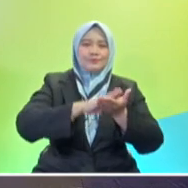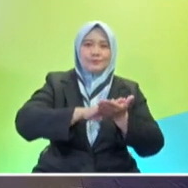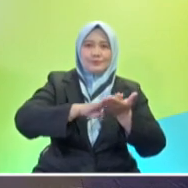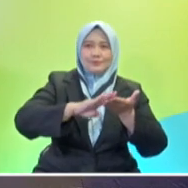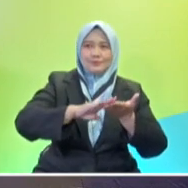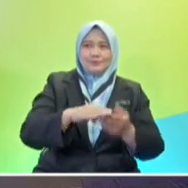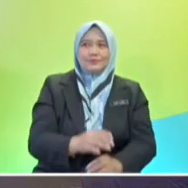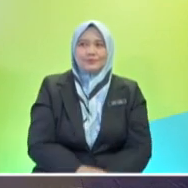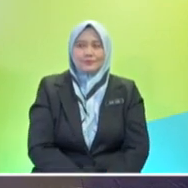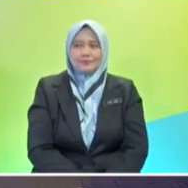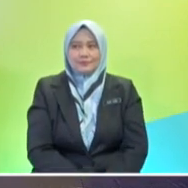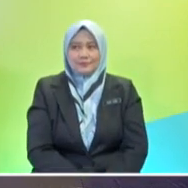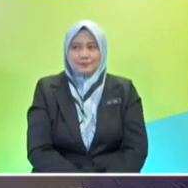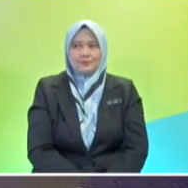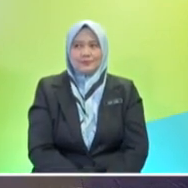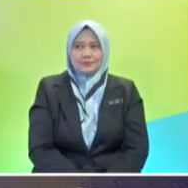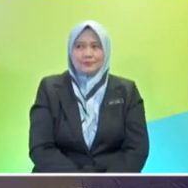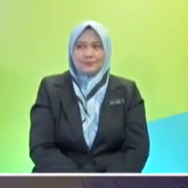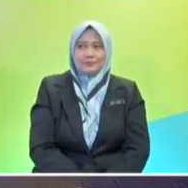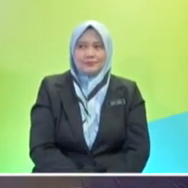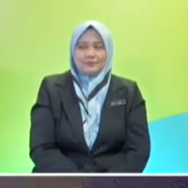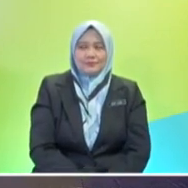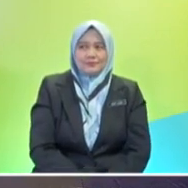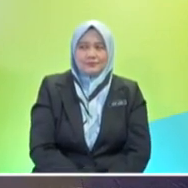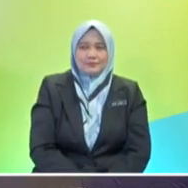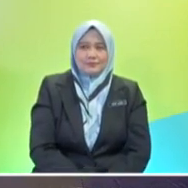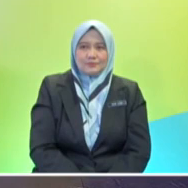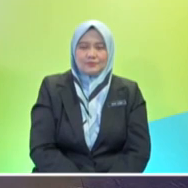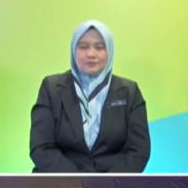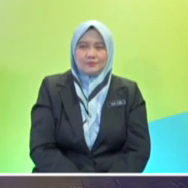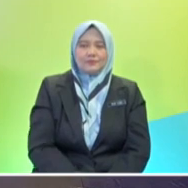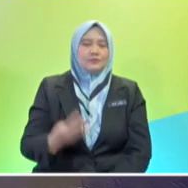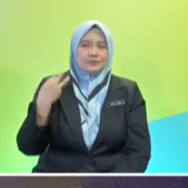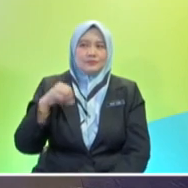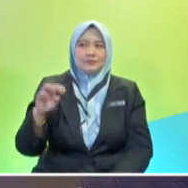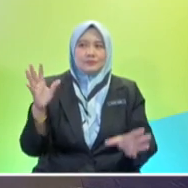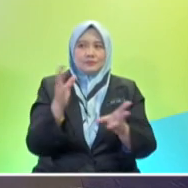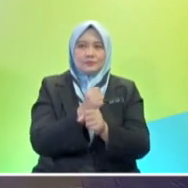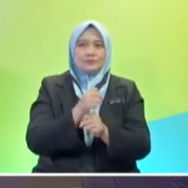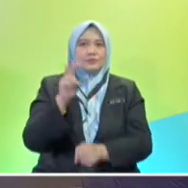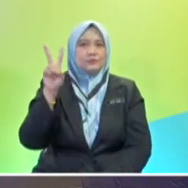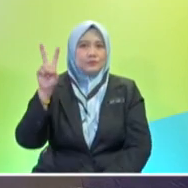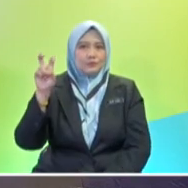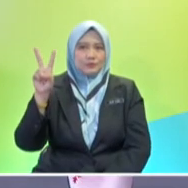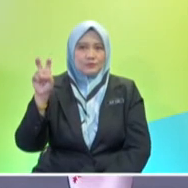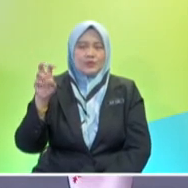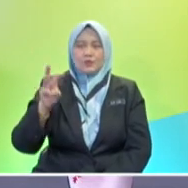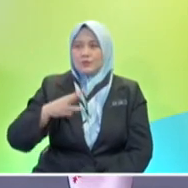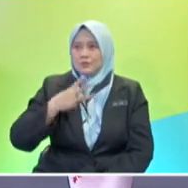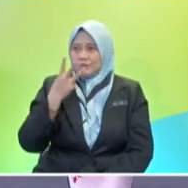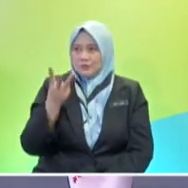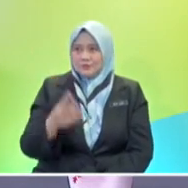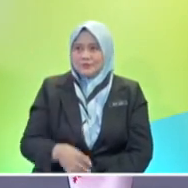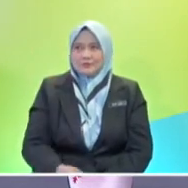Dapat mata terakhir tadi lima wah ya, cikgu? Lima wah, lima wah. Jadi mereka dapat 20. 20 wah.